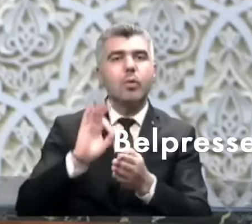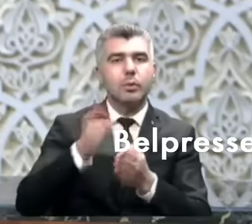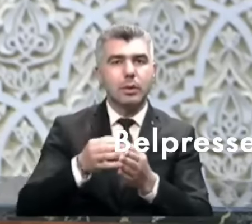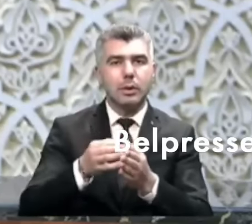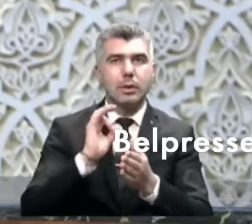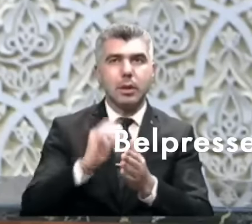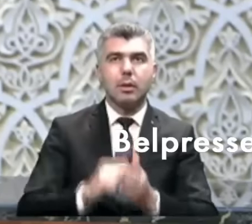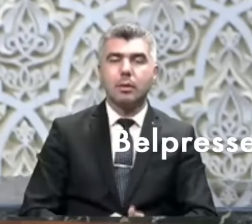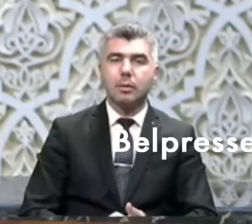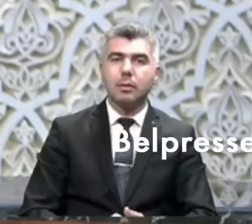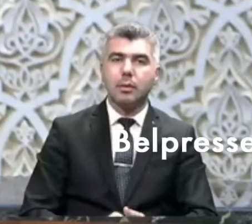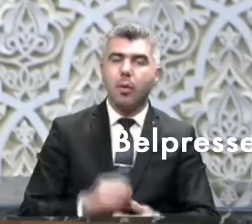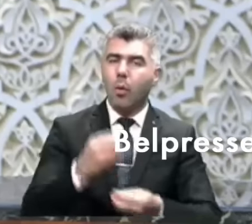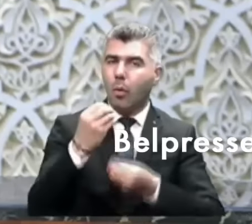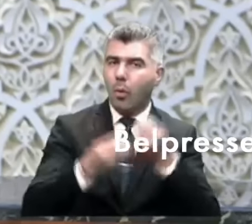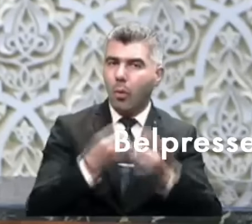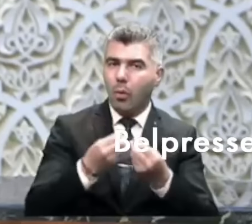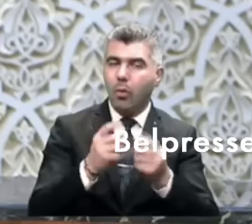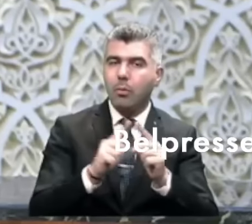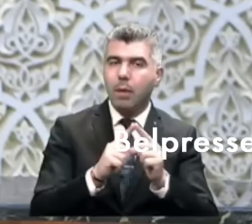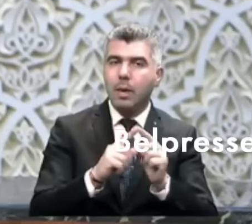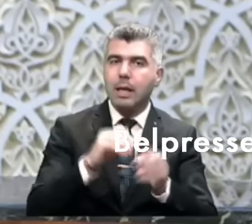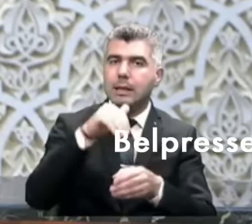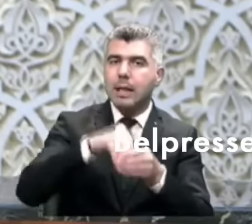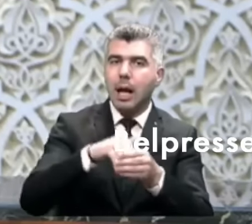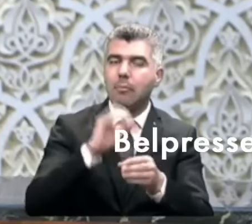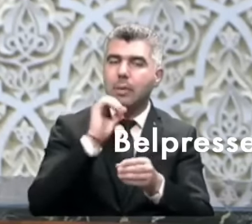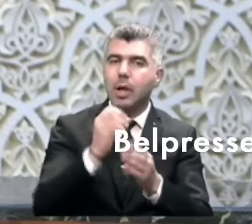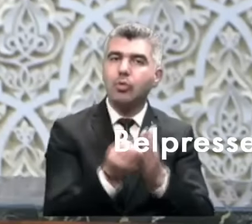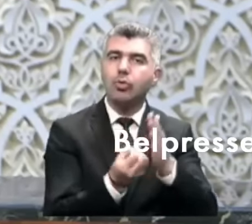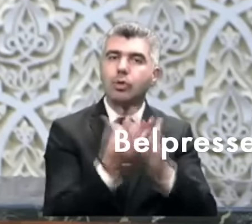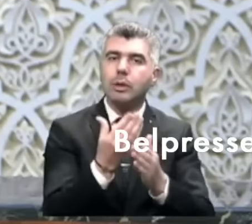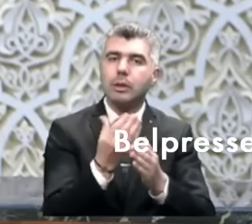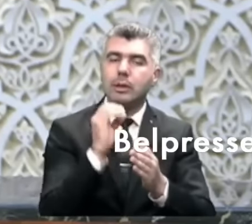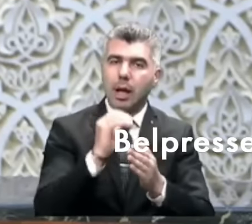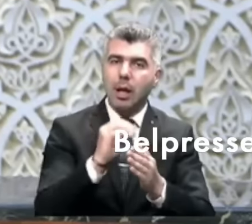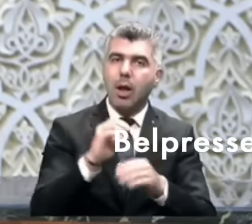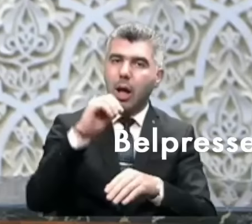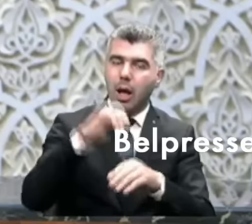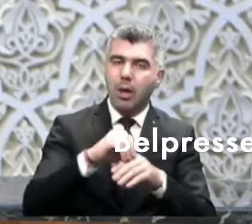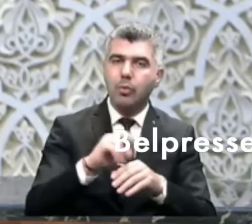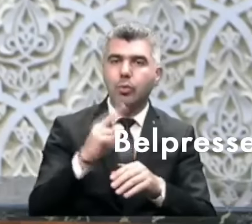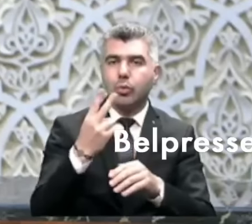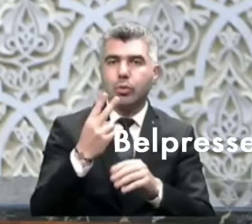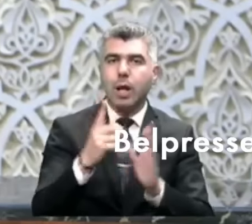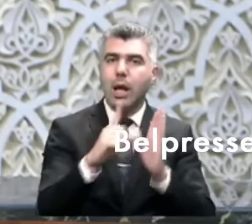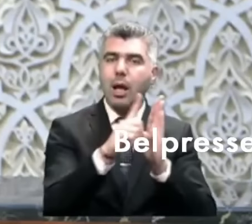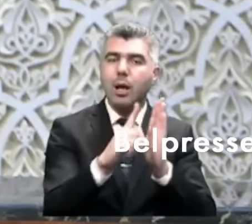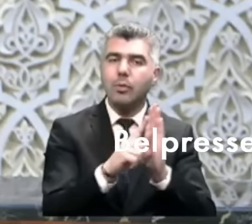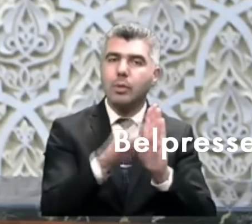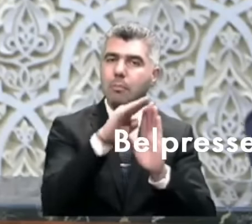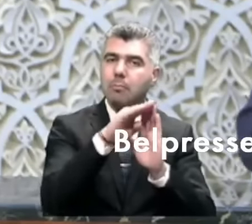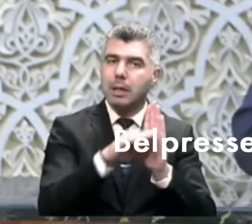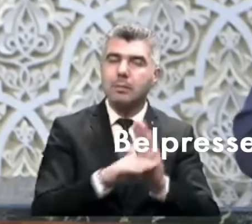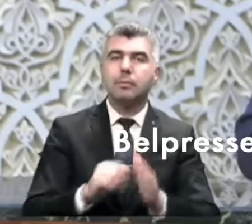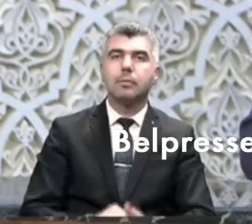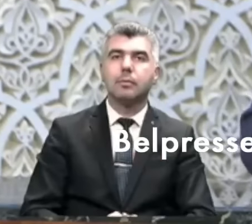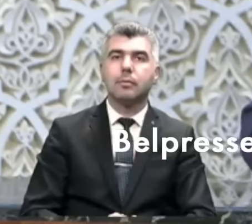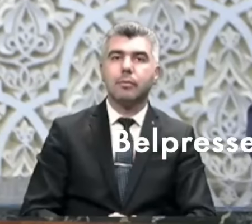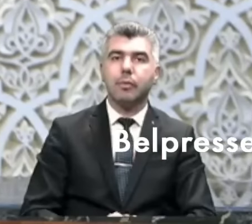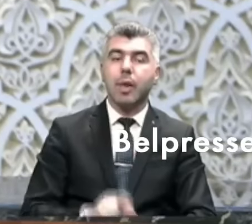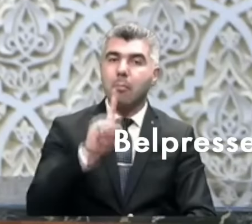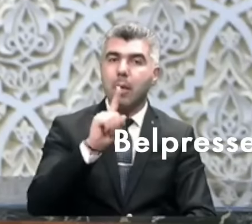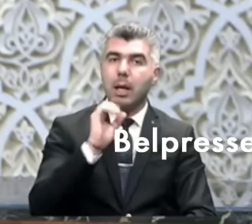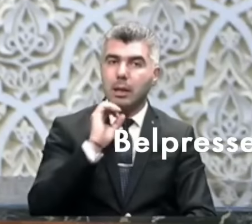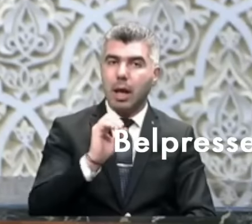الداخلي او انتخاب اعضاء جدد داخل المجلس الماده جوج من النظام الداخلي ما عدا